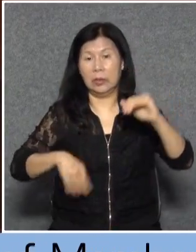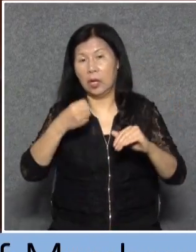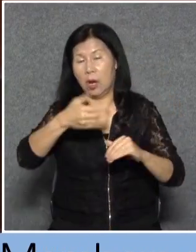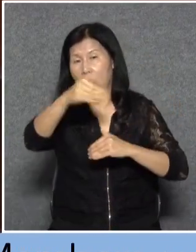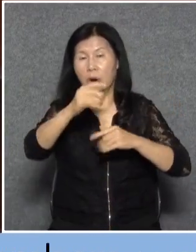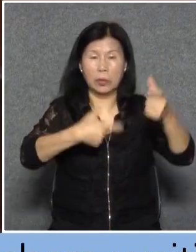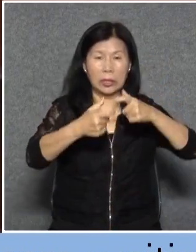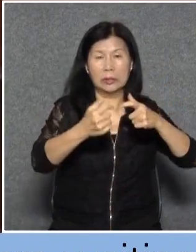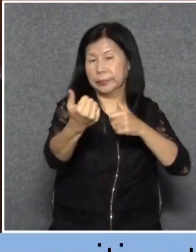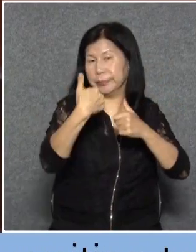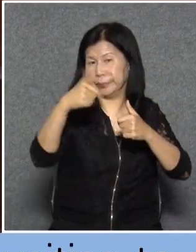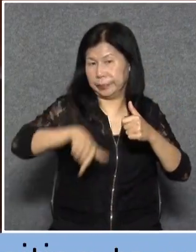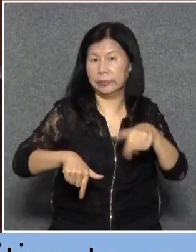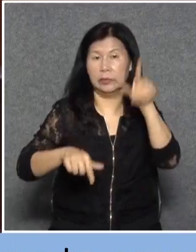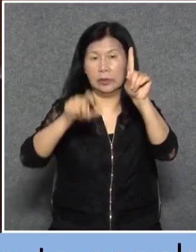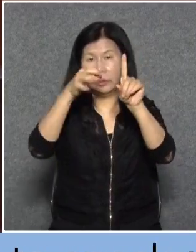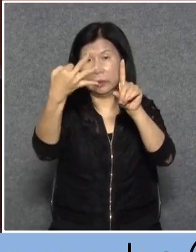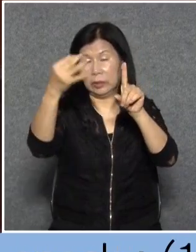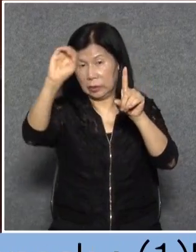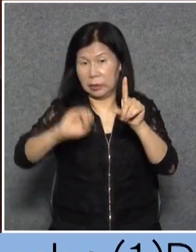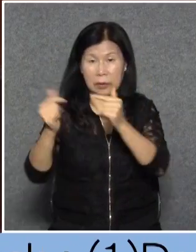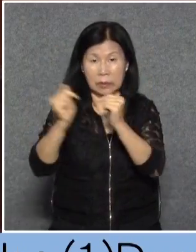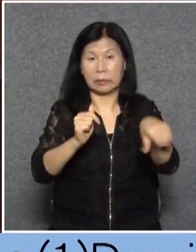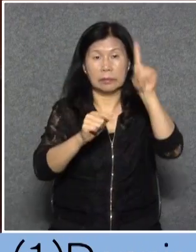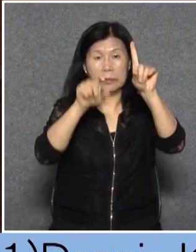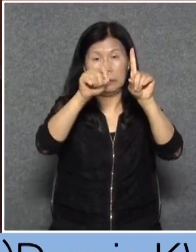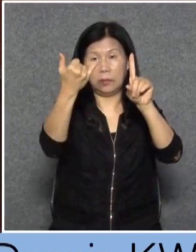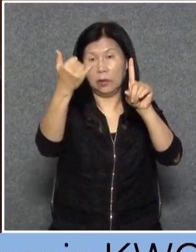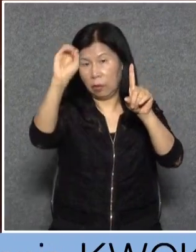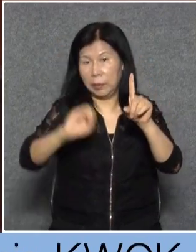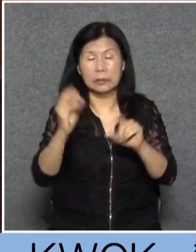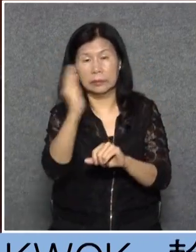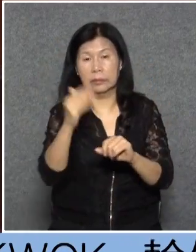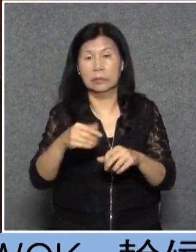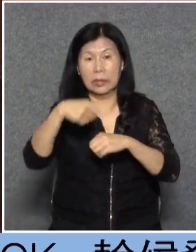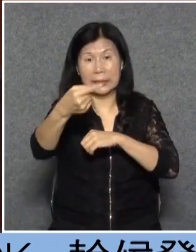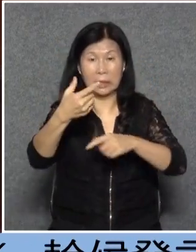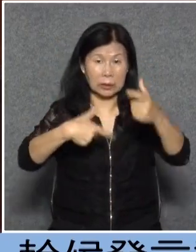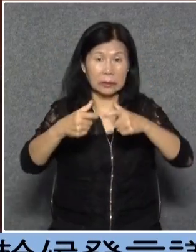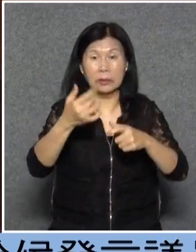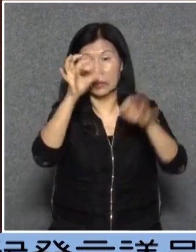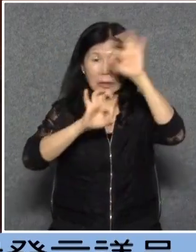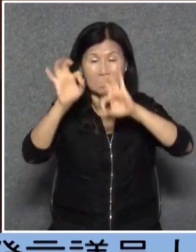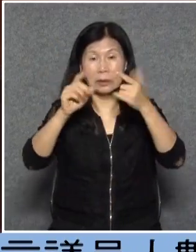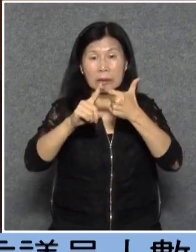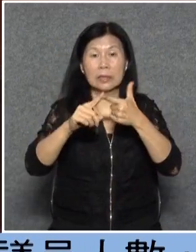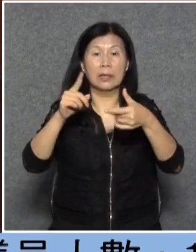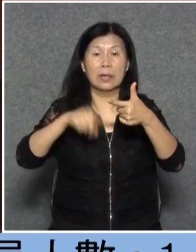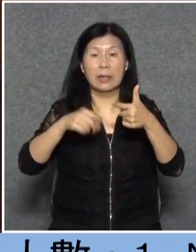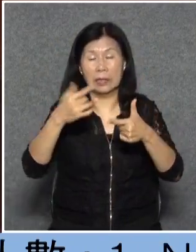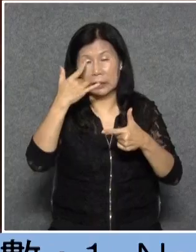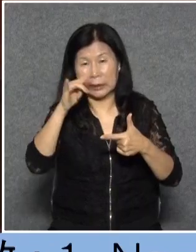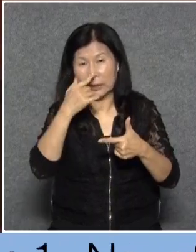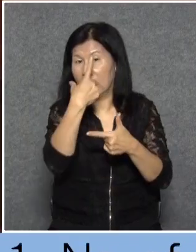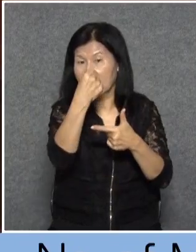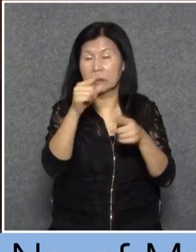體，喺 1.3% 至1.6% 之間。其他經濟體包括新加坡啦、文萊啦、新西蘭啦，都有